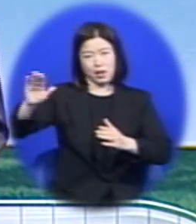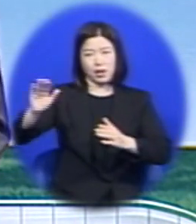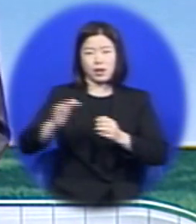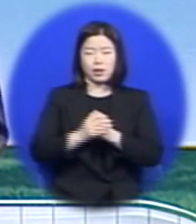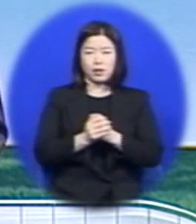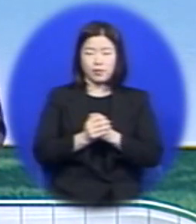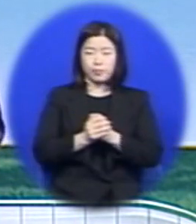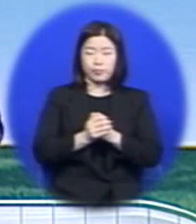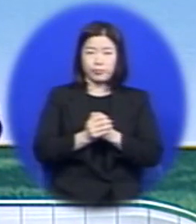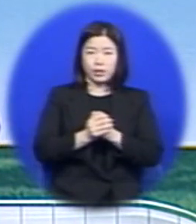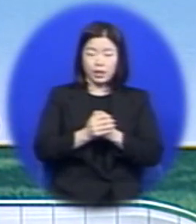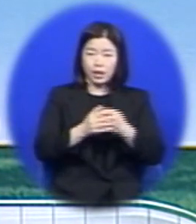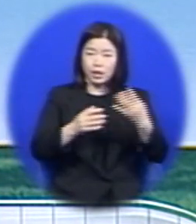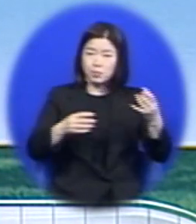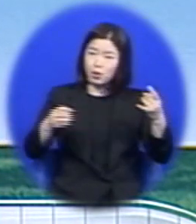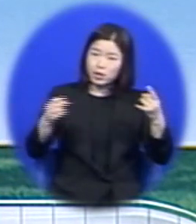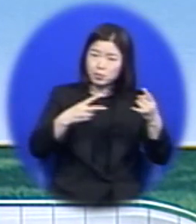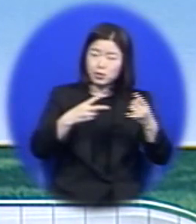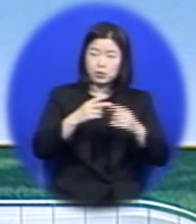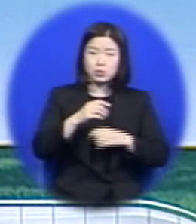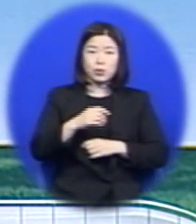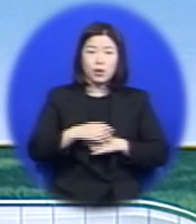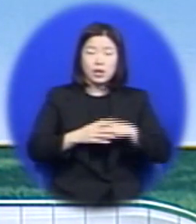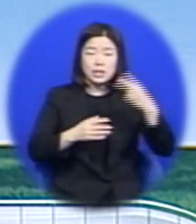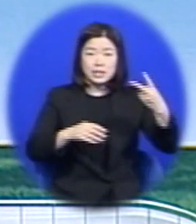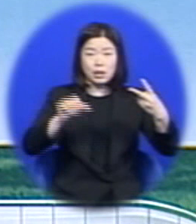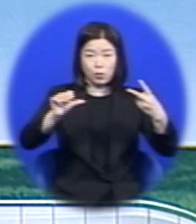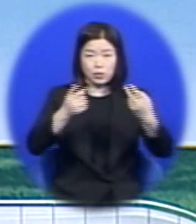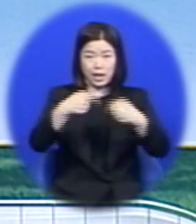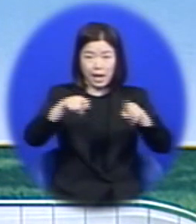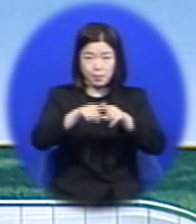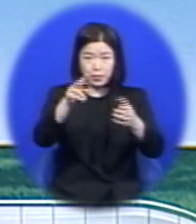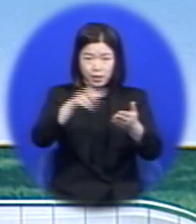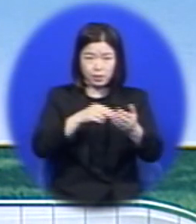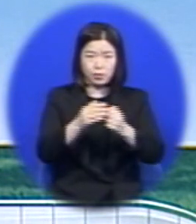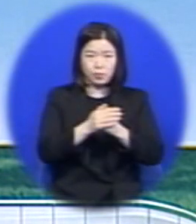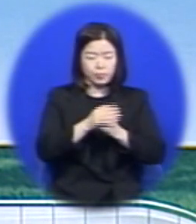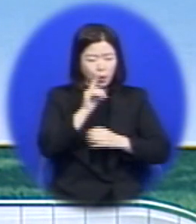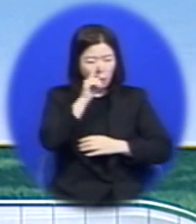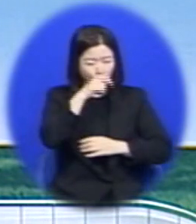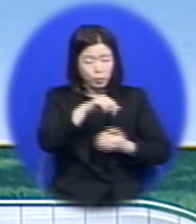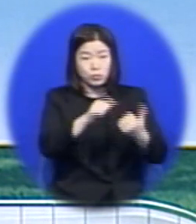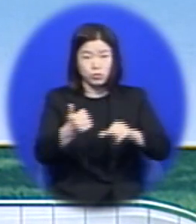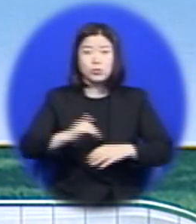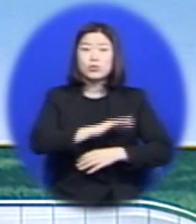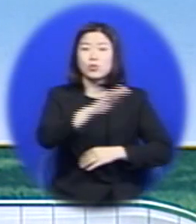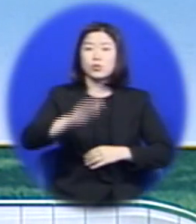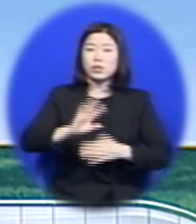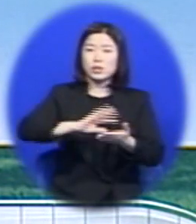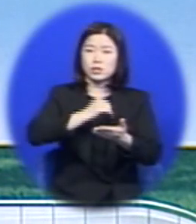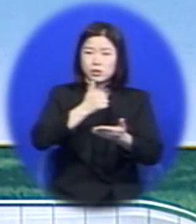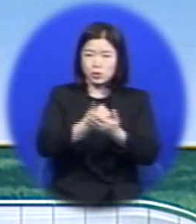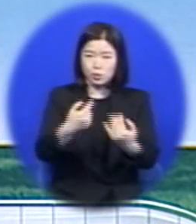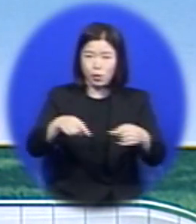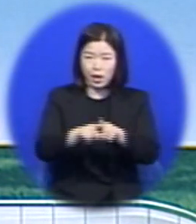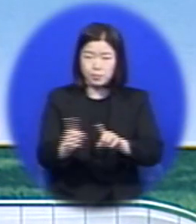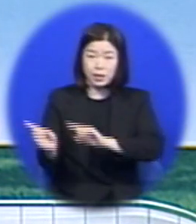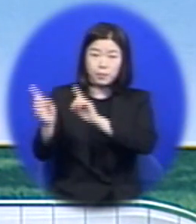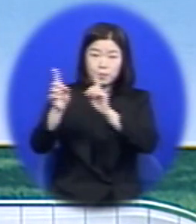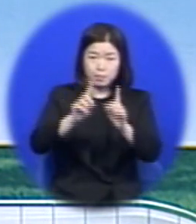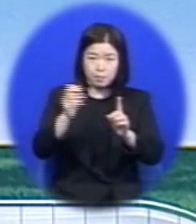에베소서 2장 5절 6절을 같이 읽겠습니다. 허물로 죽은 우리를 그리스도와 함께